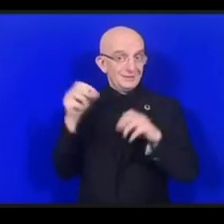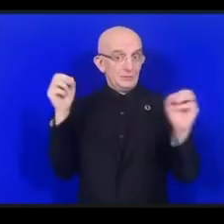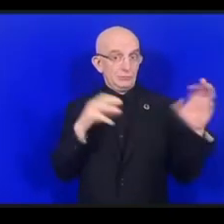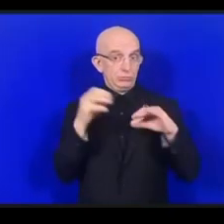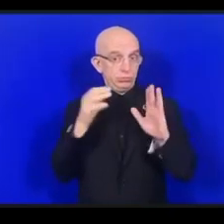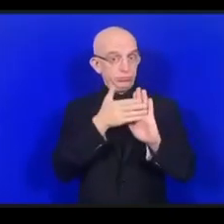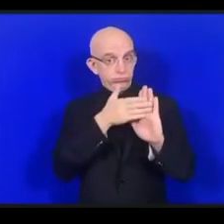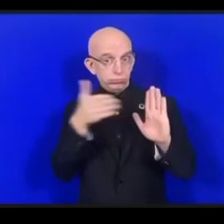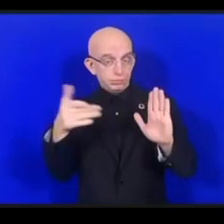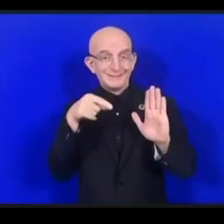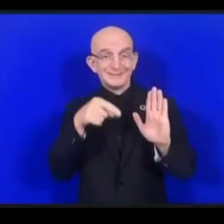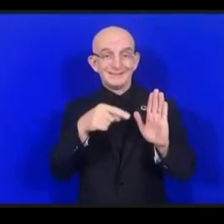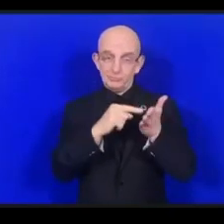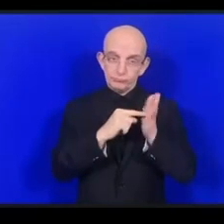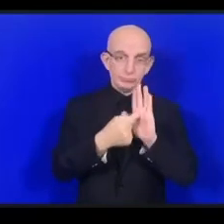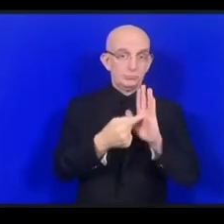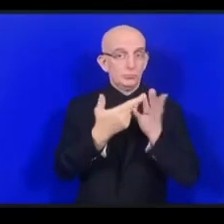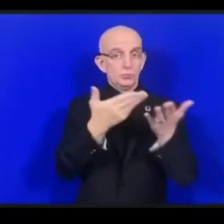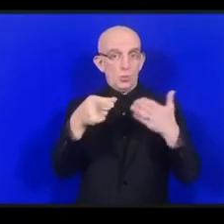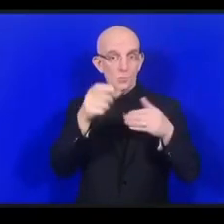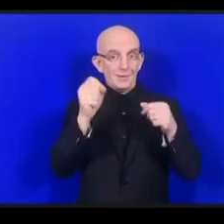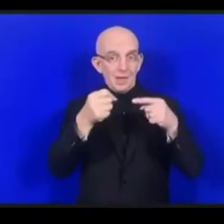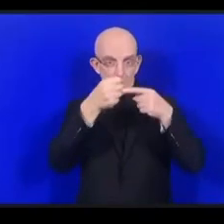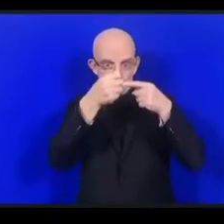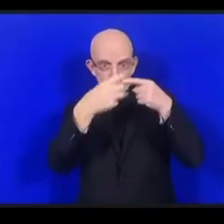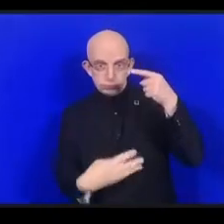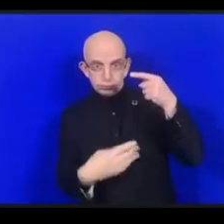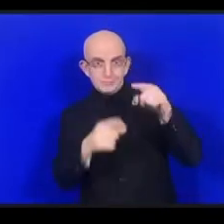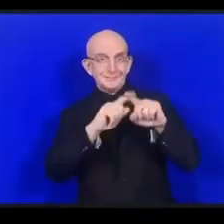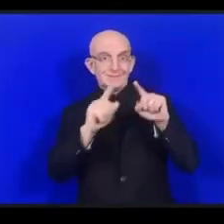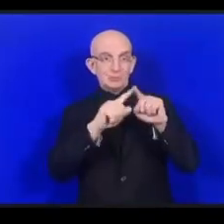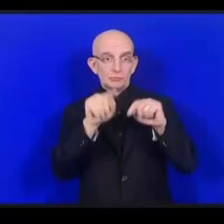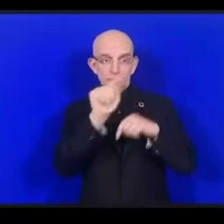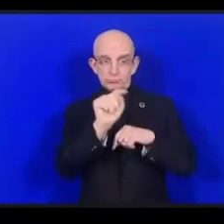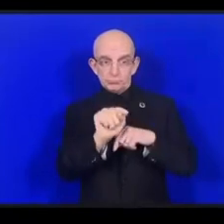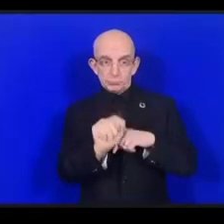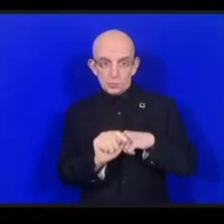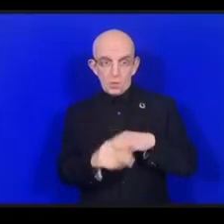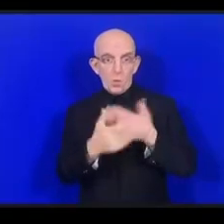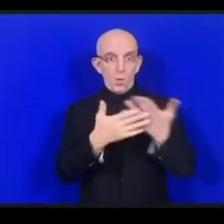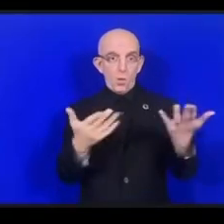队，有请先自报家门再发言。